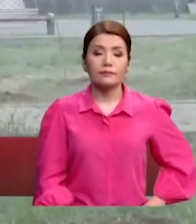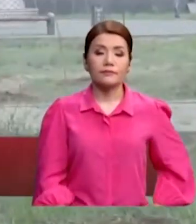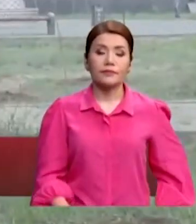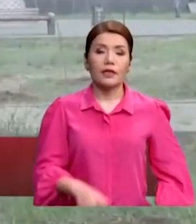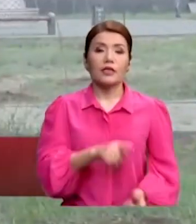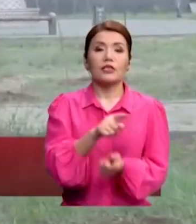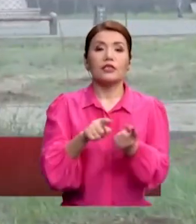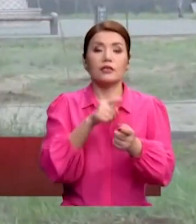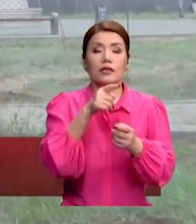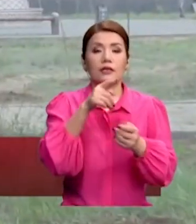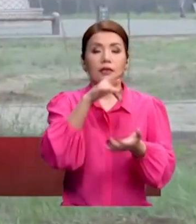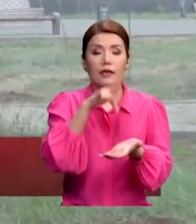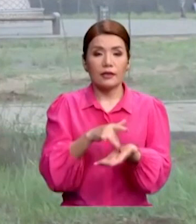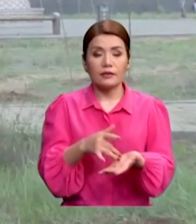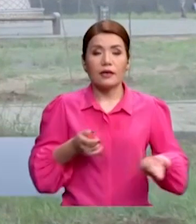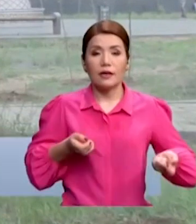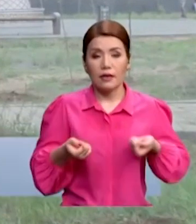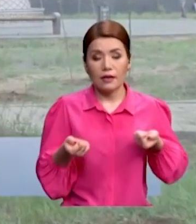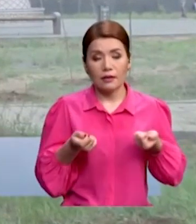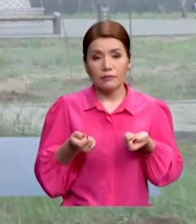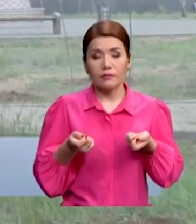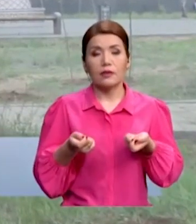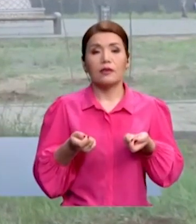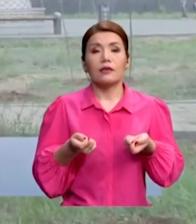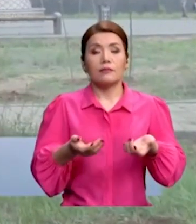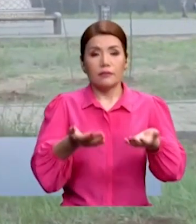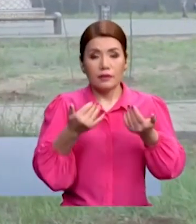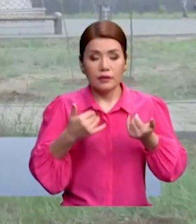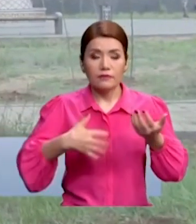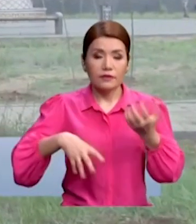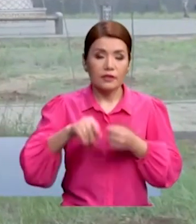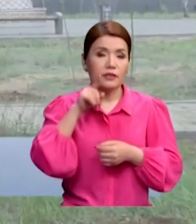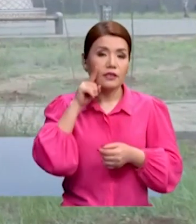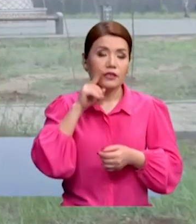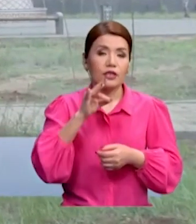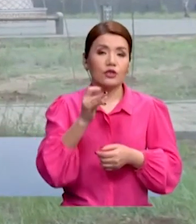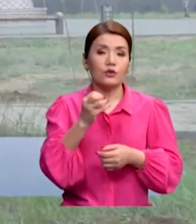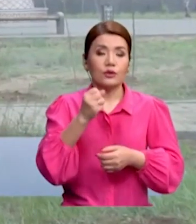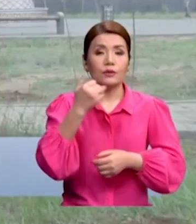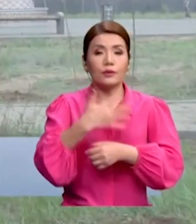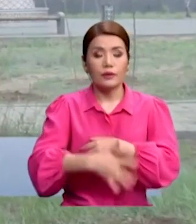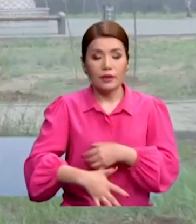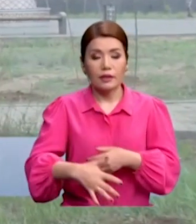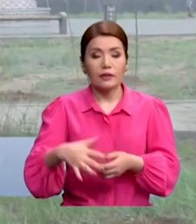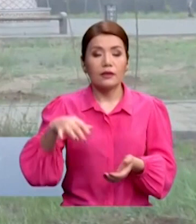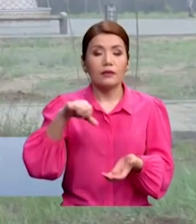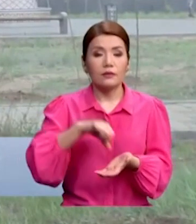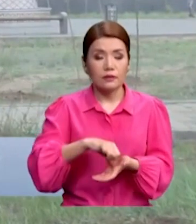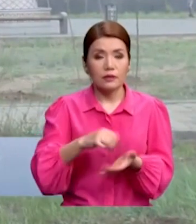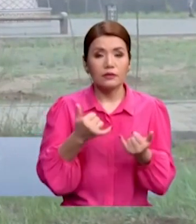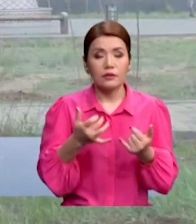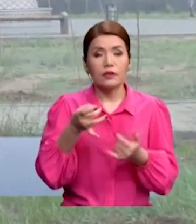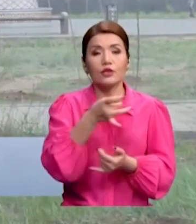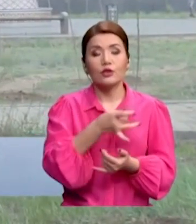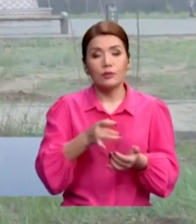Жезқазған қаласы әкімдігінің ұйымдастыруымен және жастар ресурстық орталығының қатысуымен бүгін